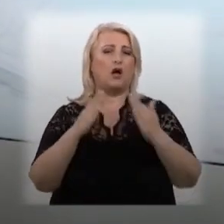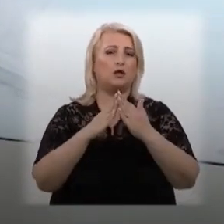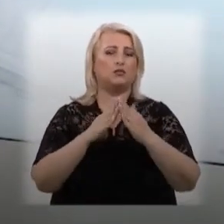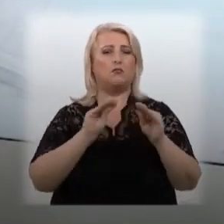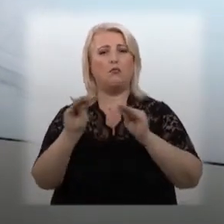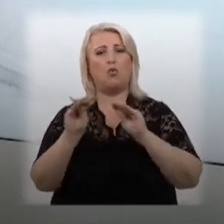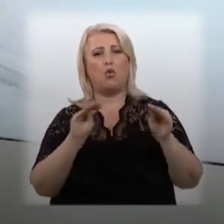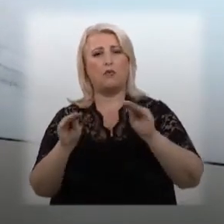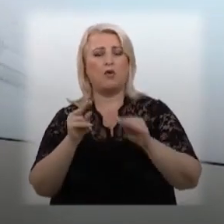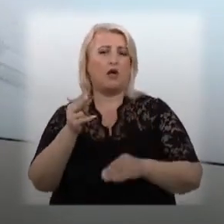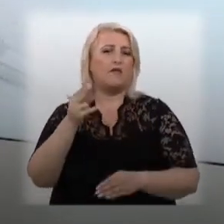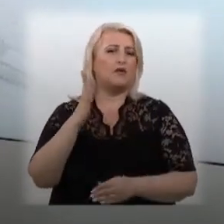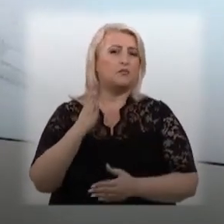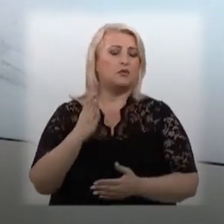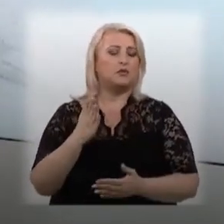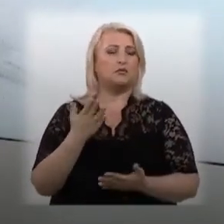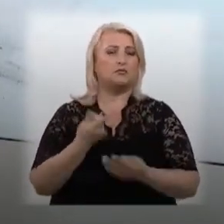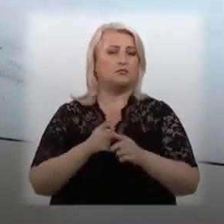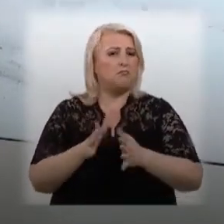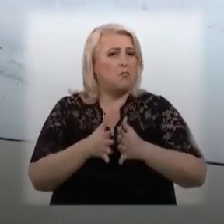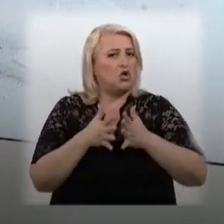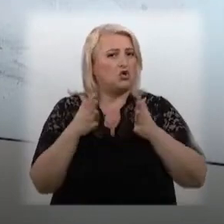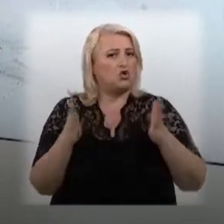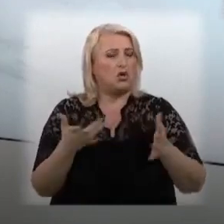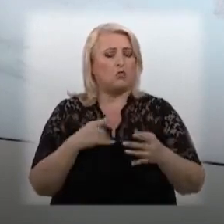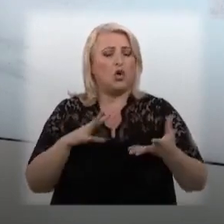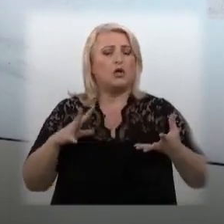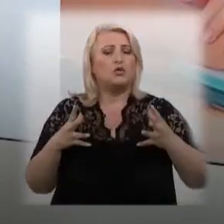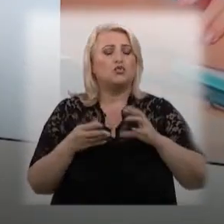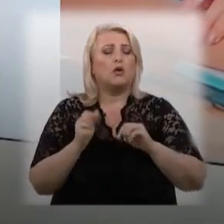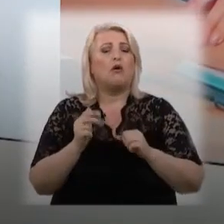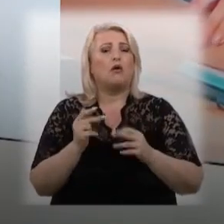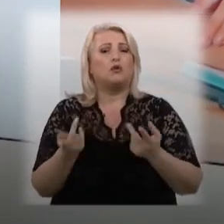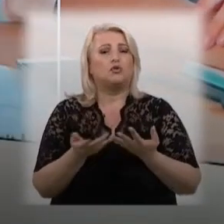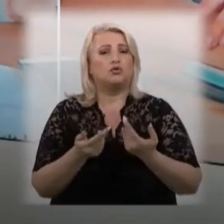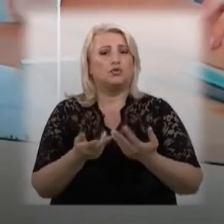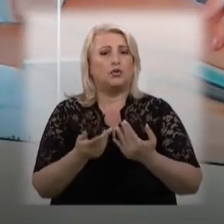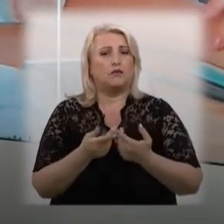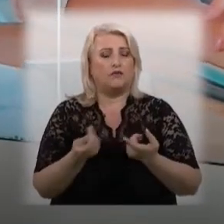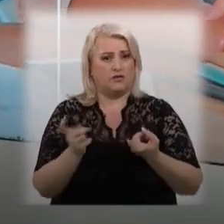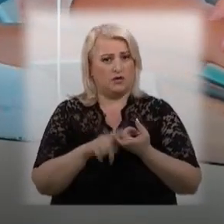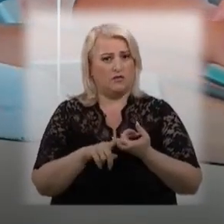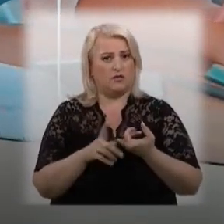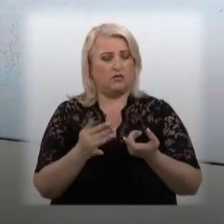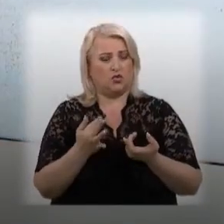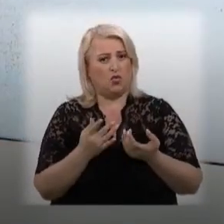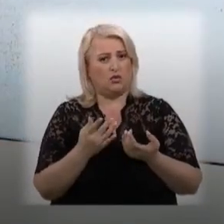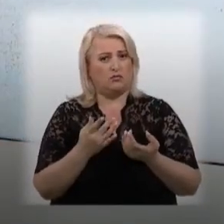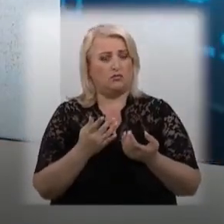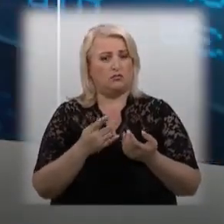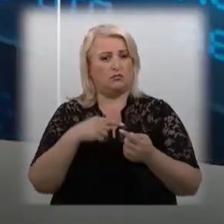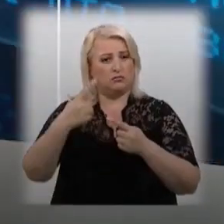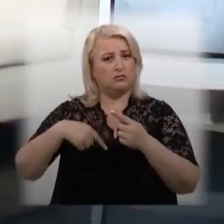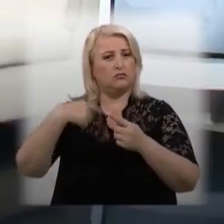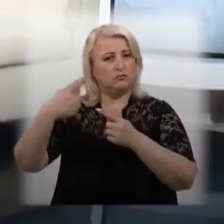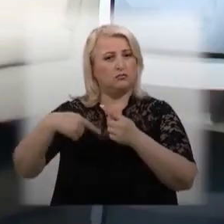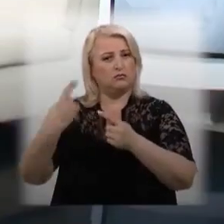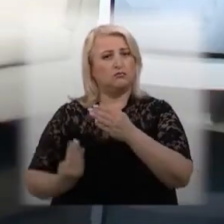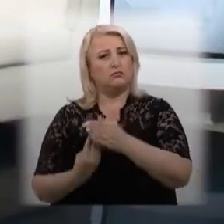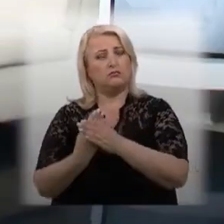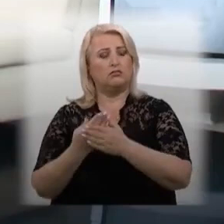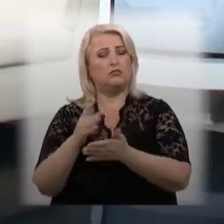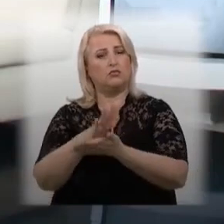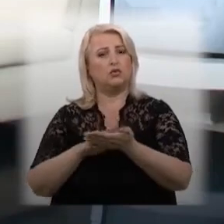industriale mari atunci rezultatele itatea o calculăm dependență de circul de tranzacții în două patru șase luni Da aici